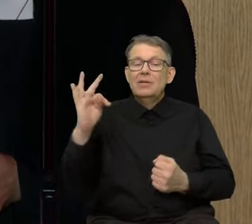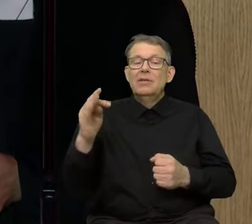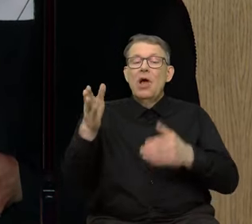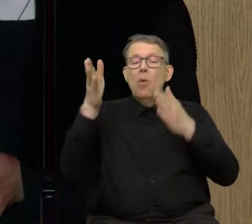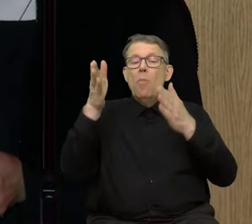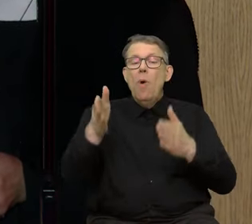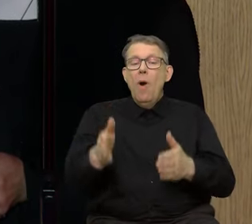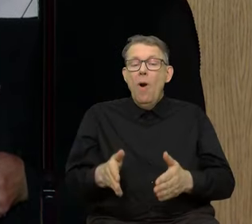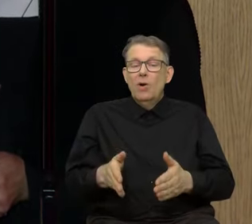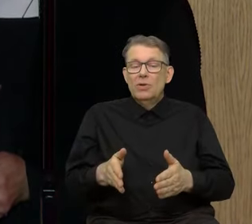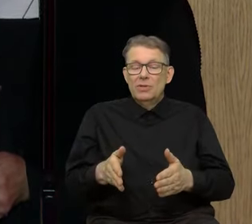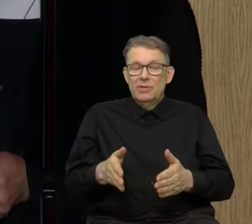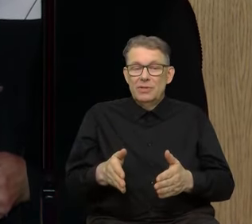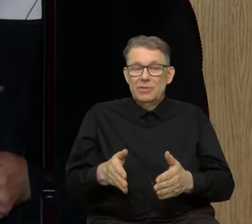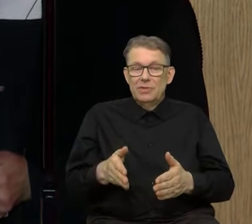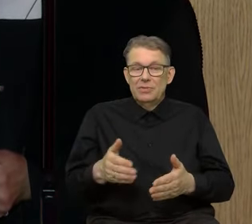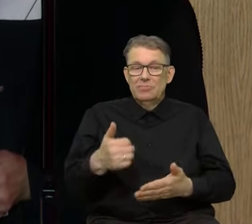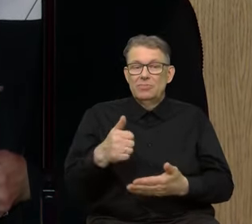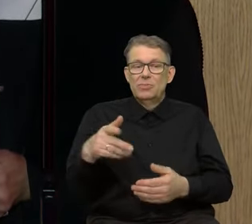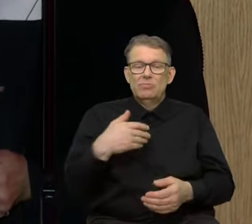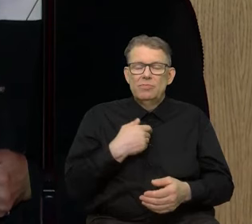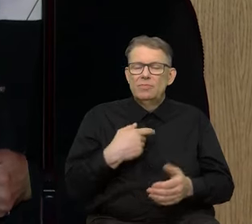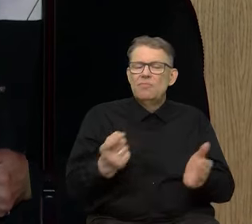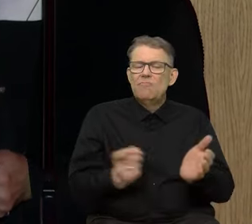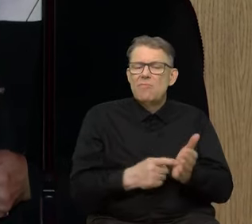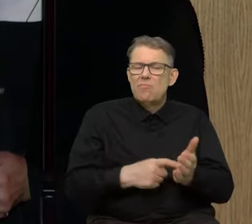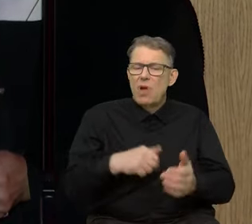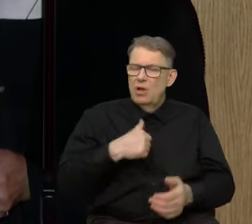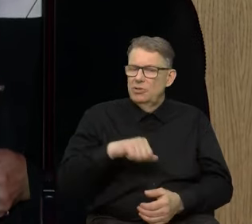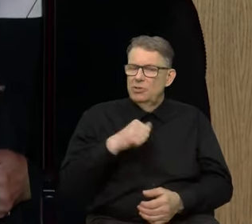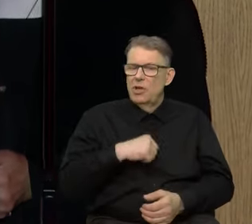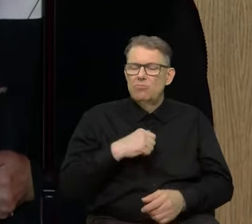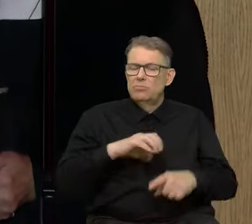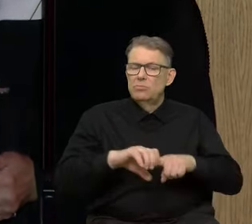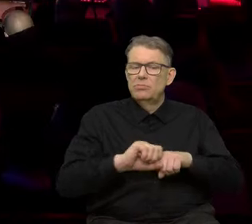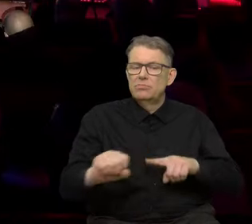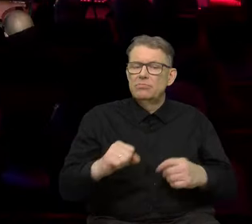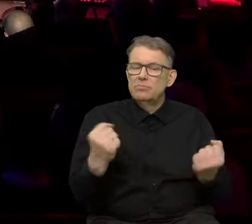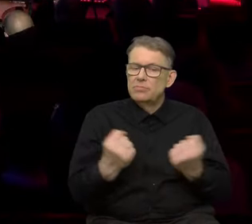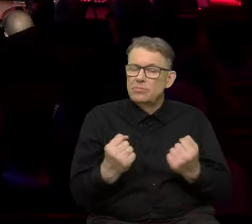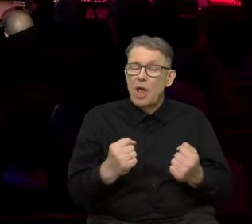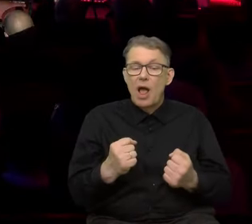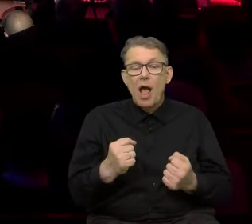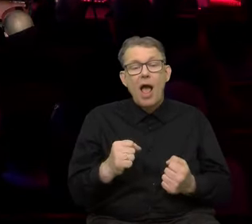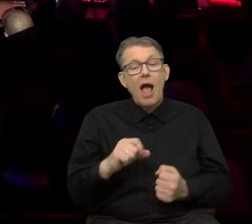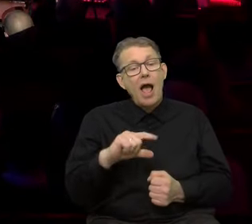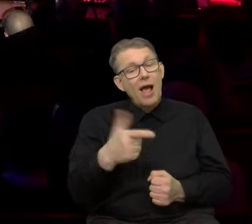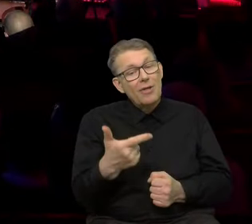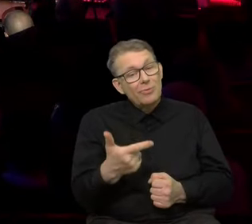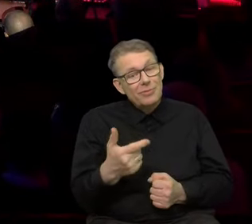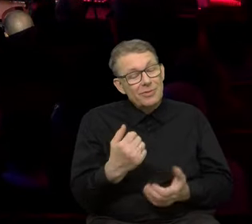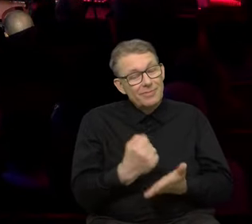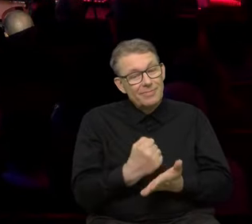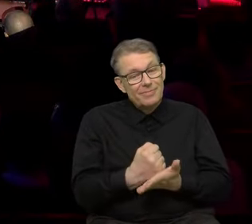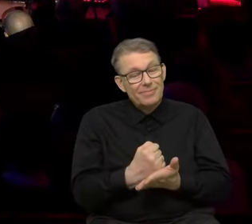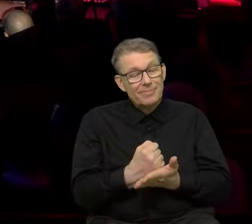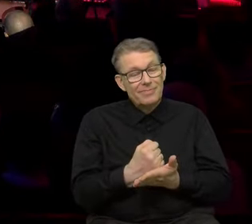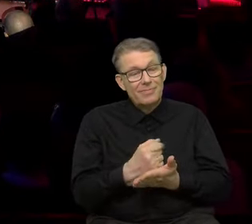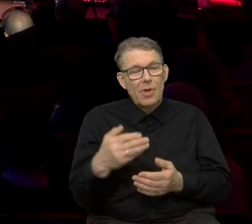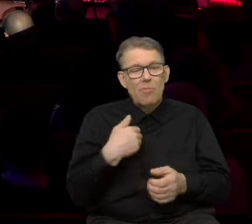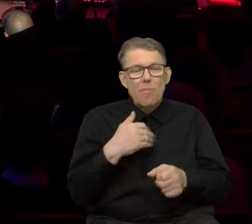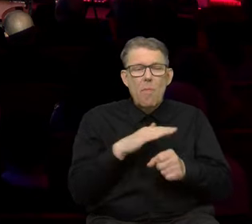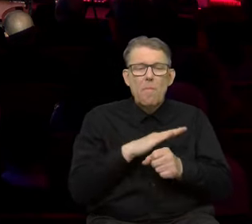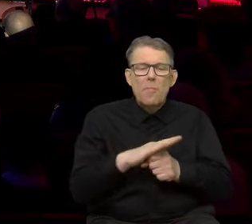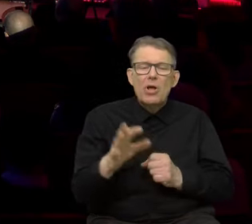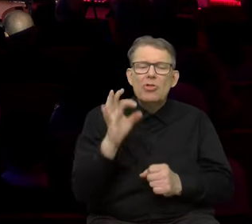był ogromnie taki wymagający od siebie, zdyscyplinowany, a z drugiej strony pełen